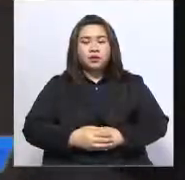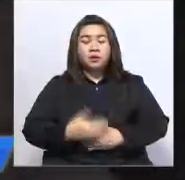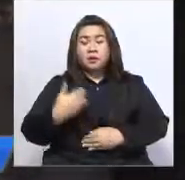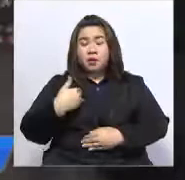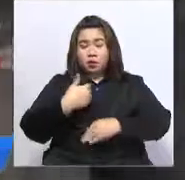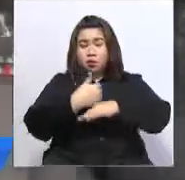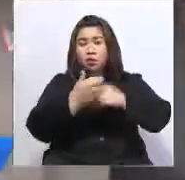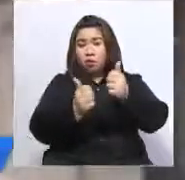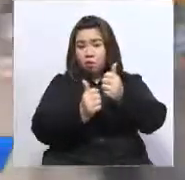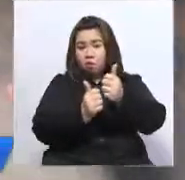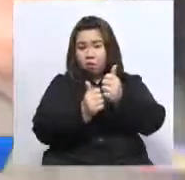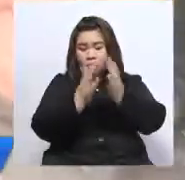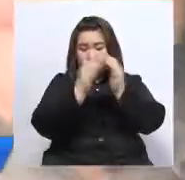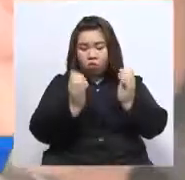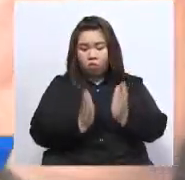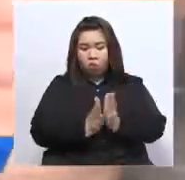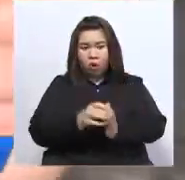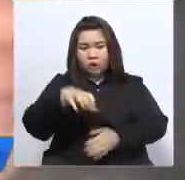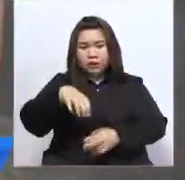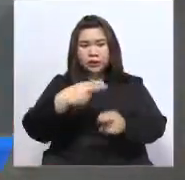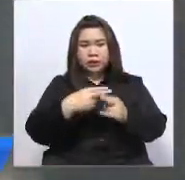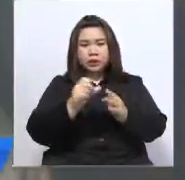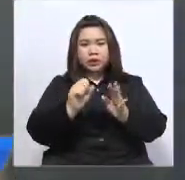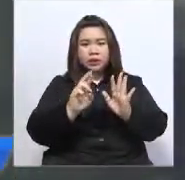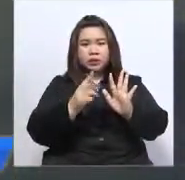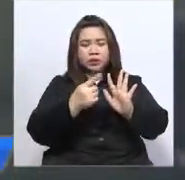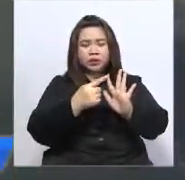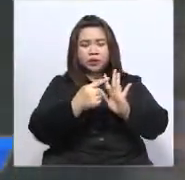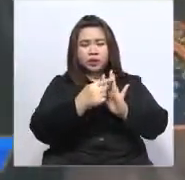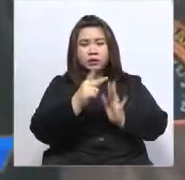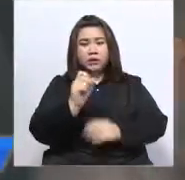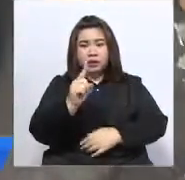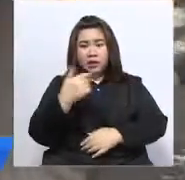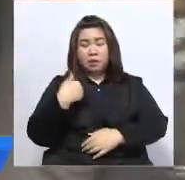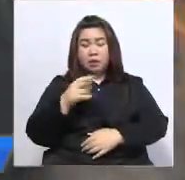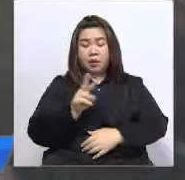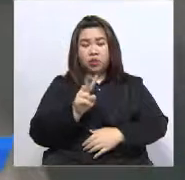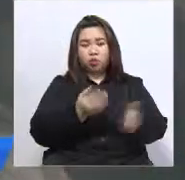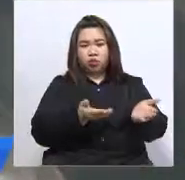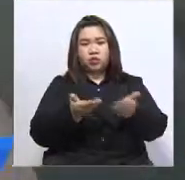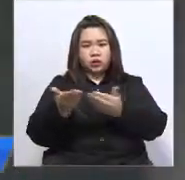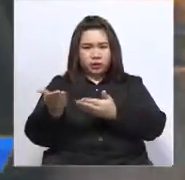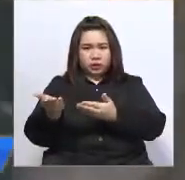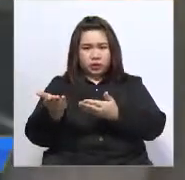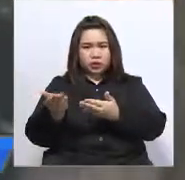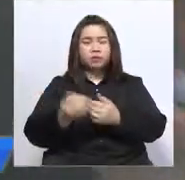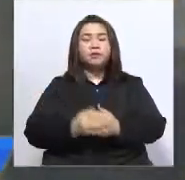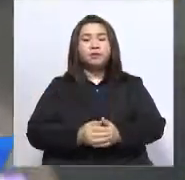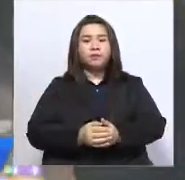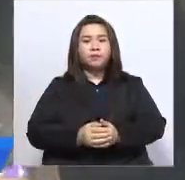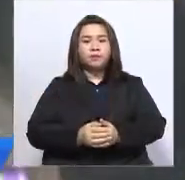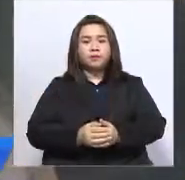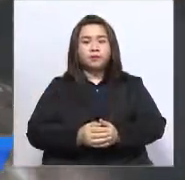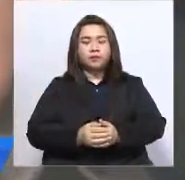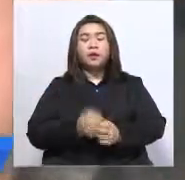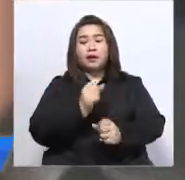จ้าอาวาสวัดสเกตราชวรมหาวิหารและพระครูสิริวิหารการสมจิตจันศรีผู้ช่วยเจ้า